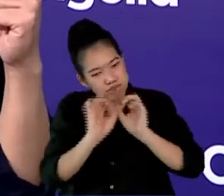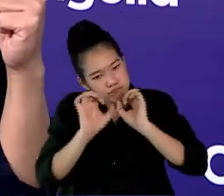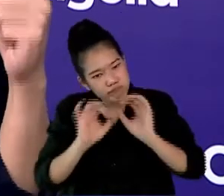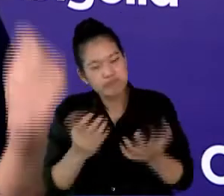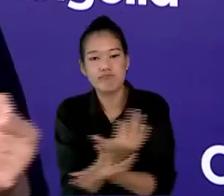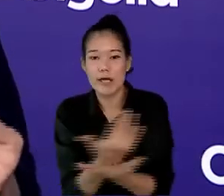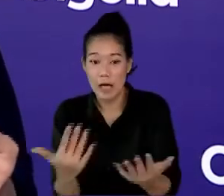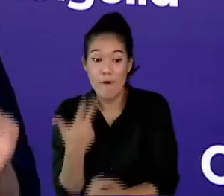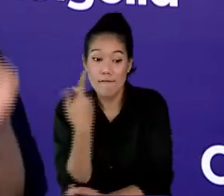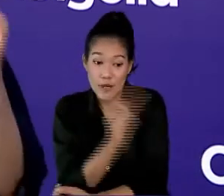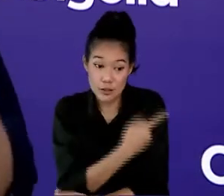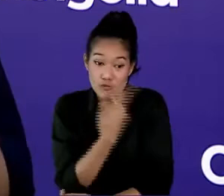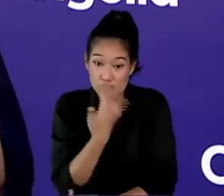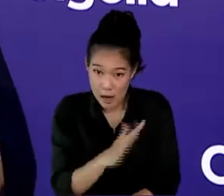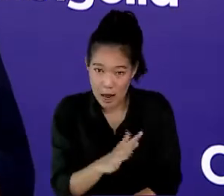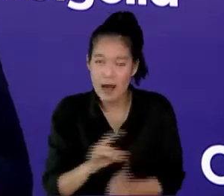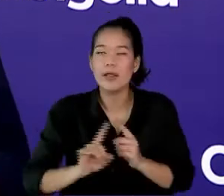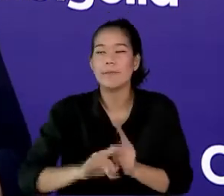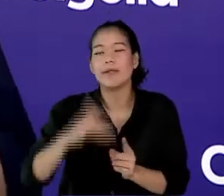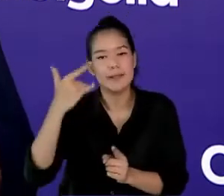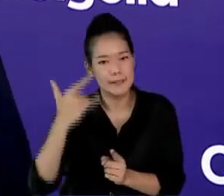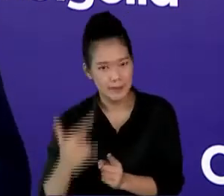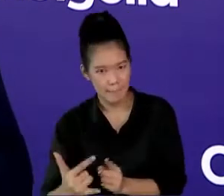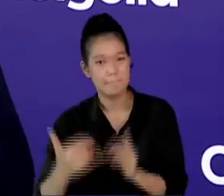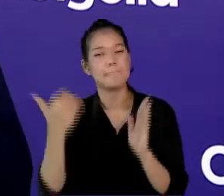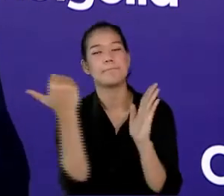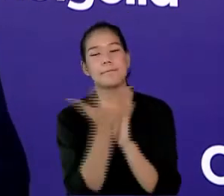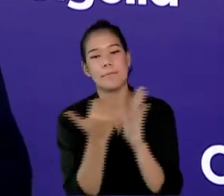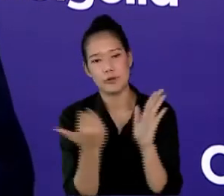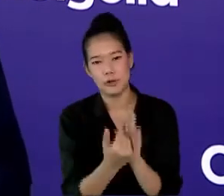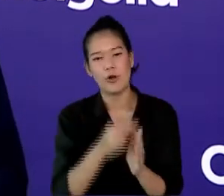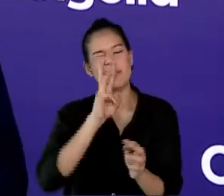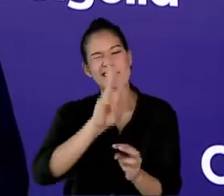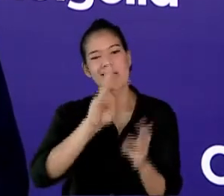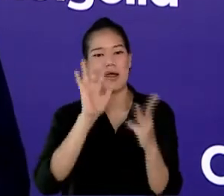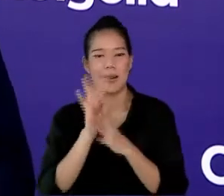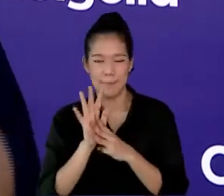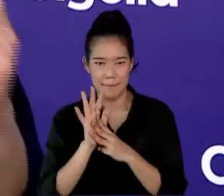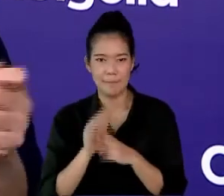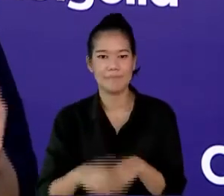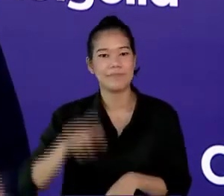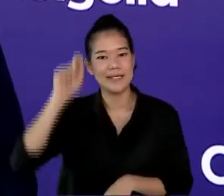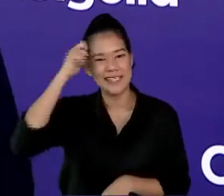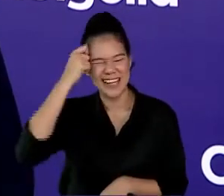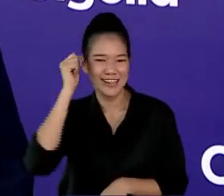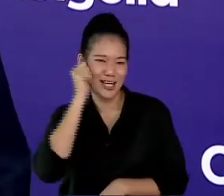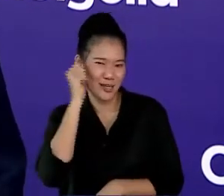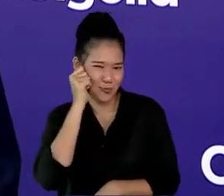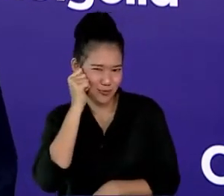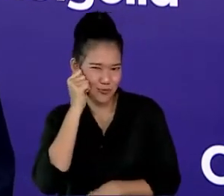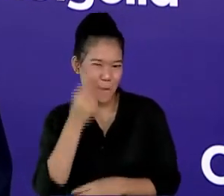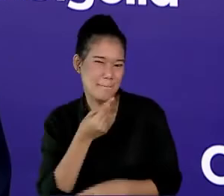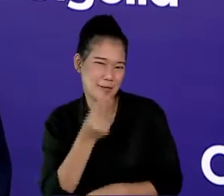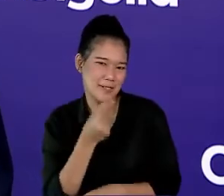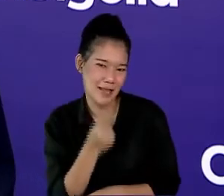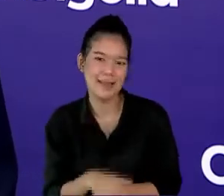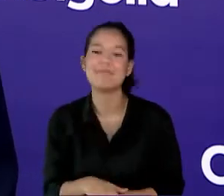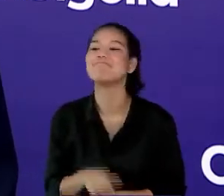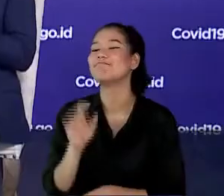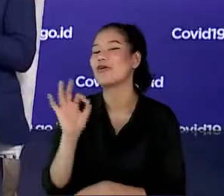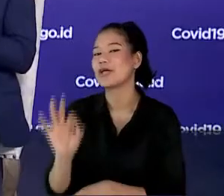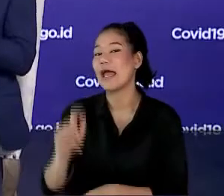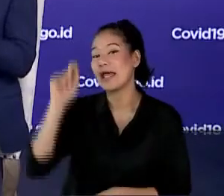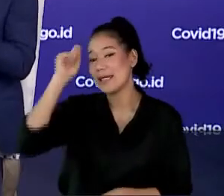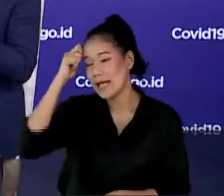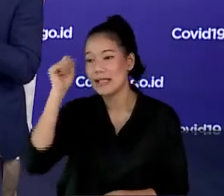sudah divaksin, tapi tetap harus melaksanakan 3M. Ya, ingat pesan ibu gitu. Oke, ingat pesan